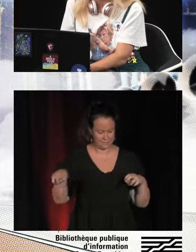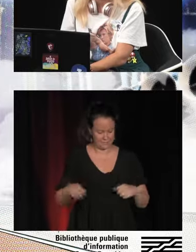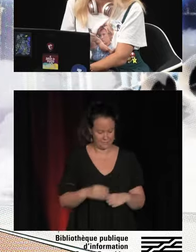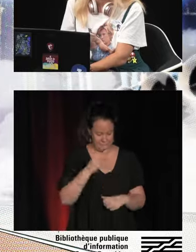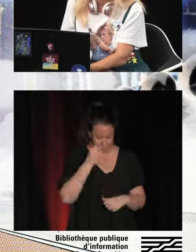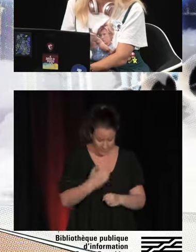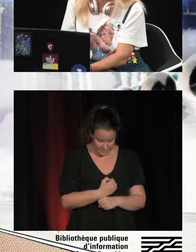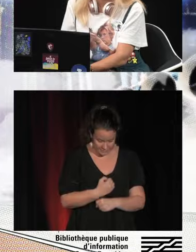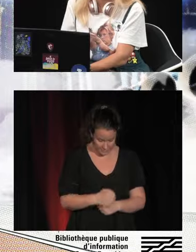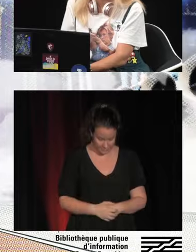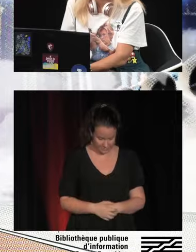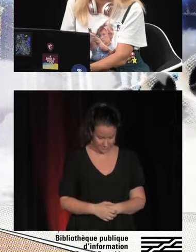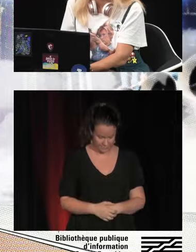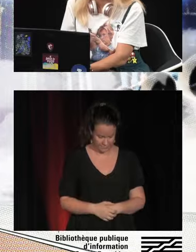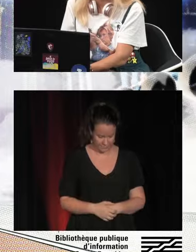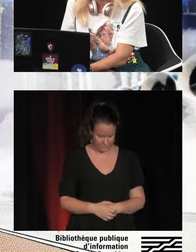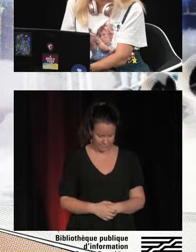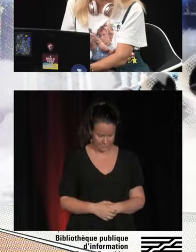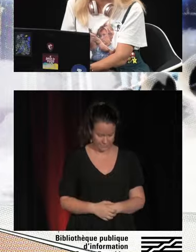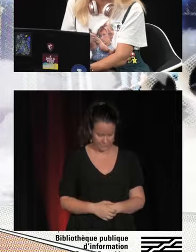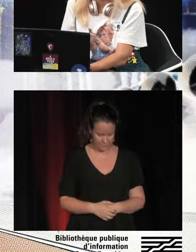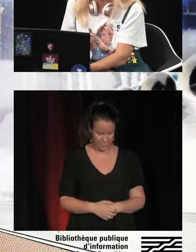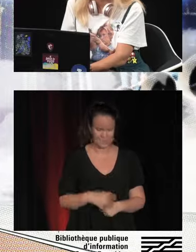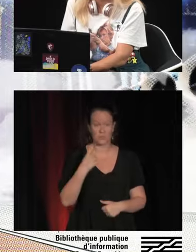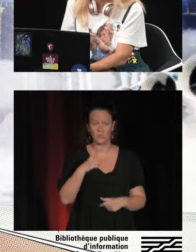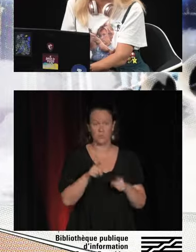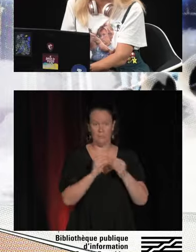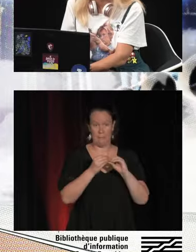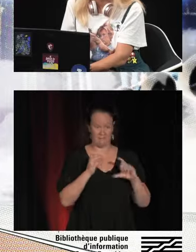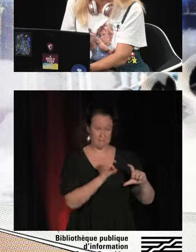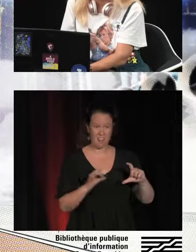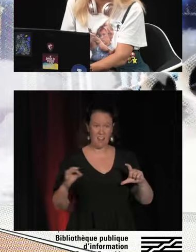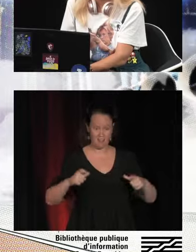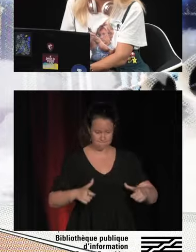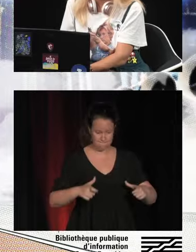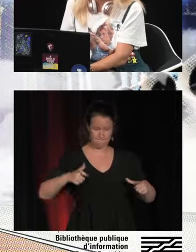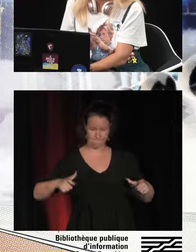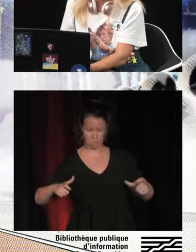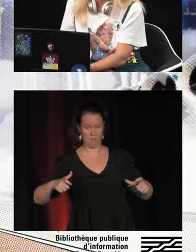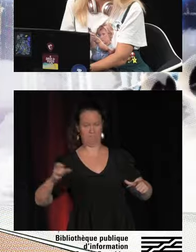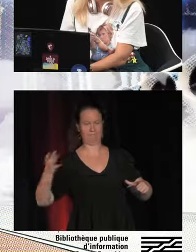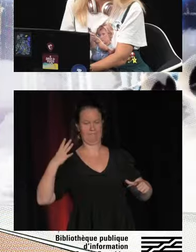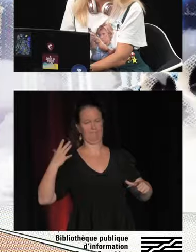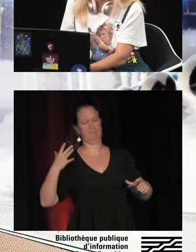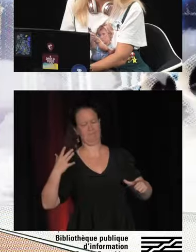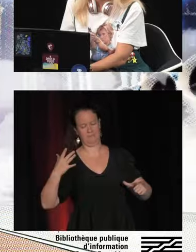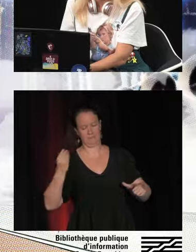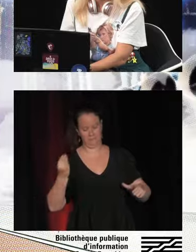Oui. Parce que des fois, voilà, s'il y a un pixel de trop, elle refuse. Hein. Hop.